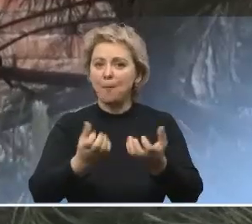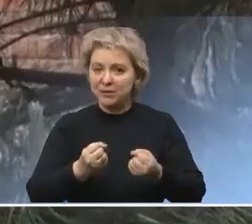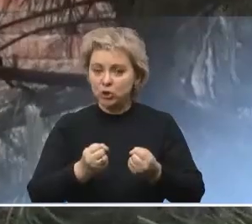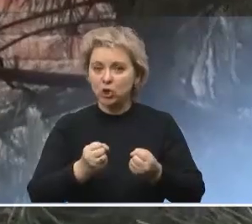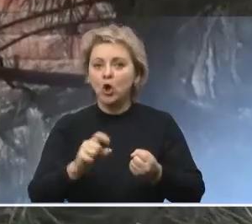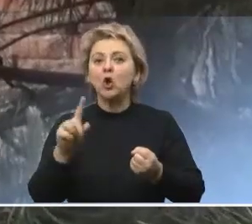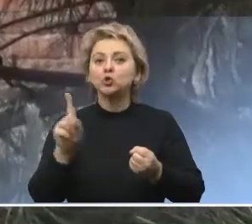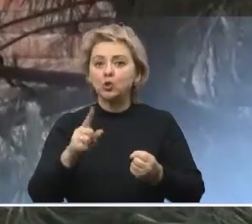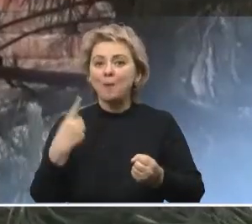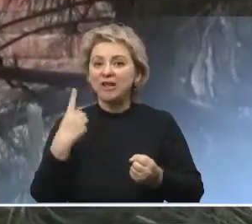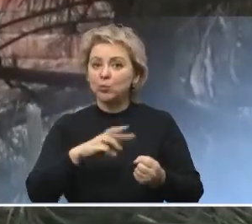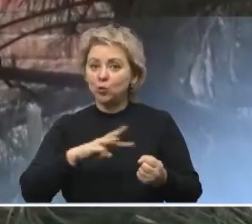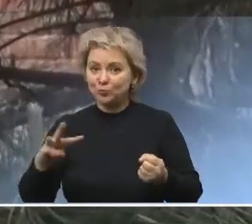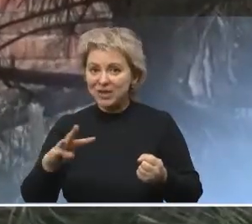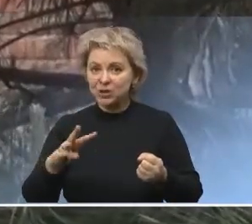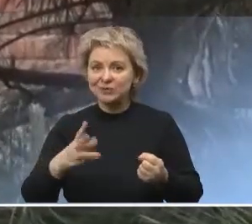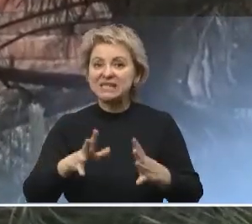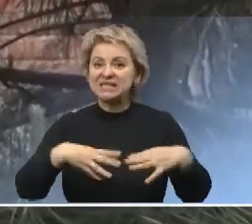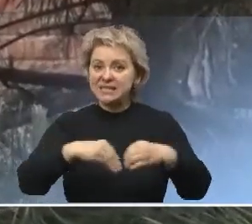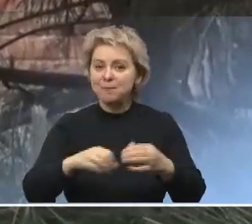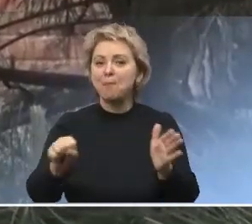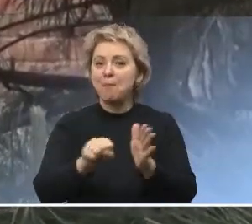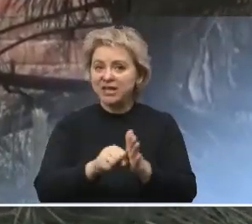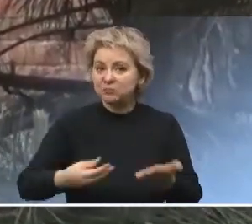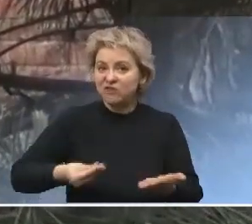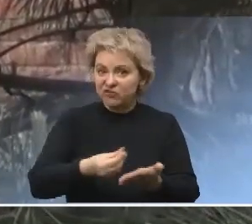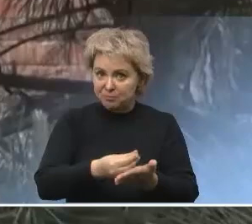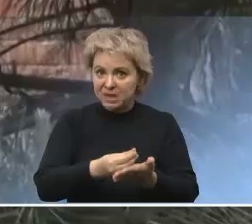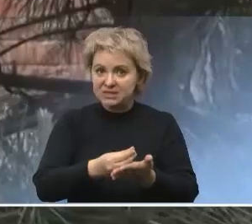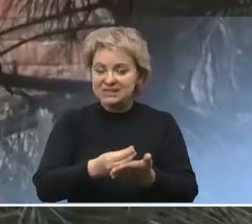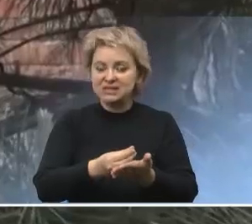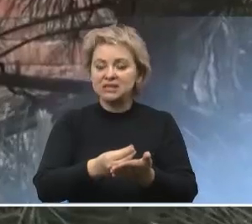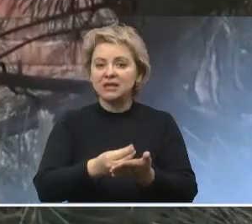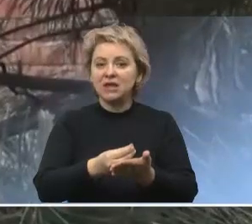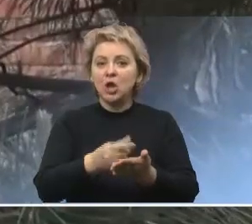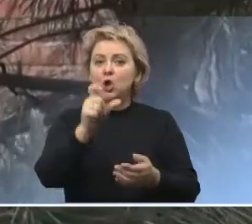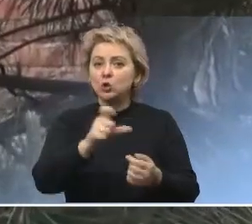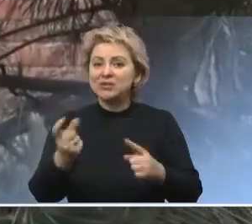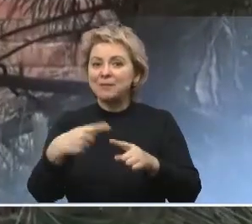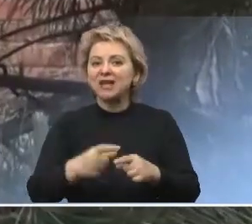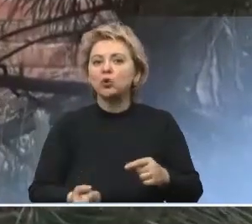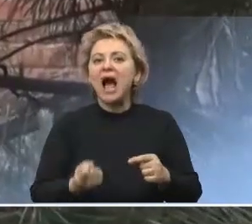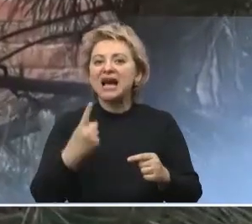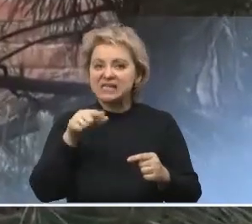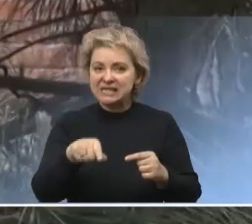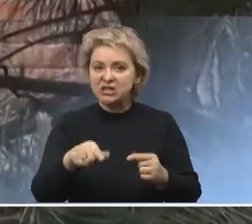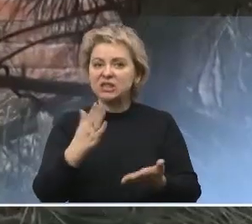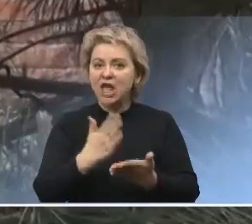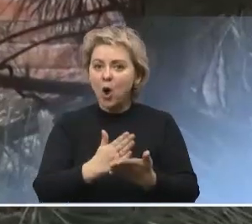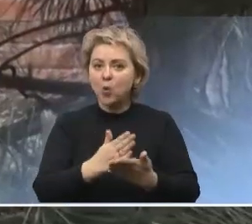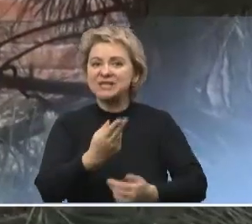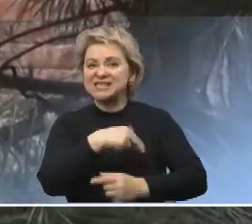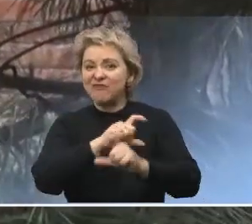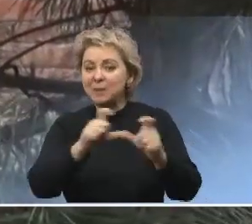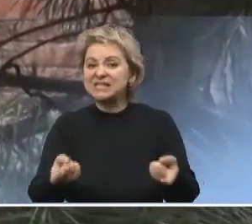что по 1 миллиону семьям погибших выплатим. Людям, которые оказались, находятся в больнице,